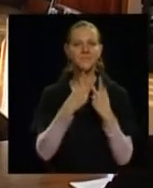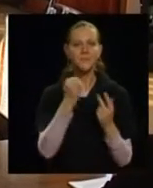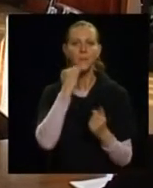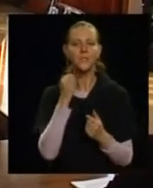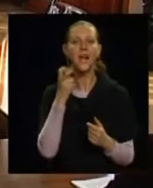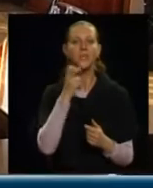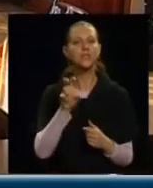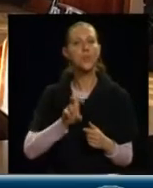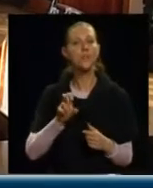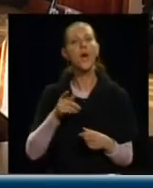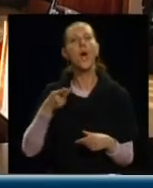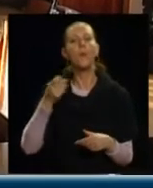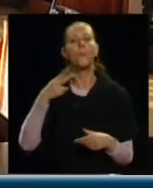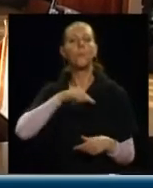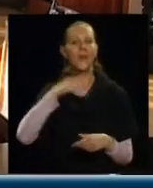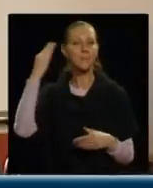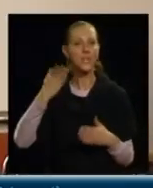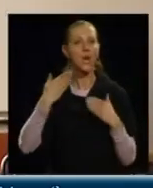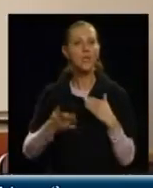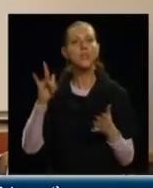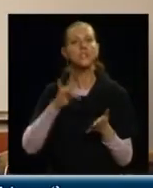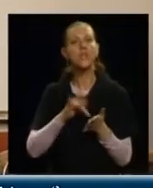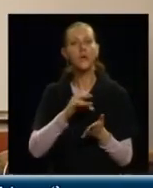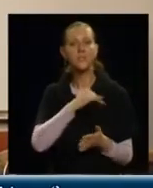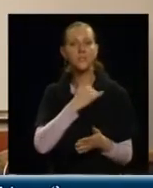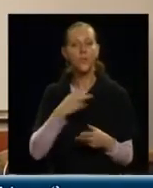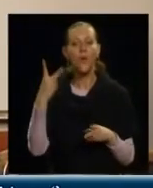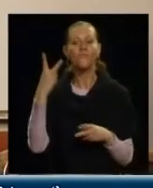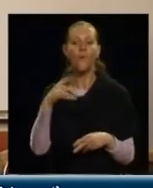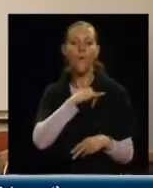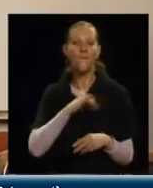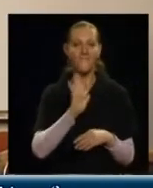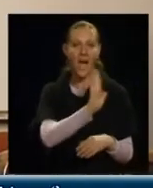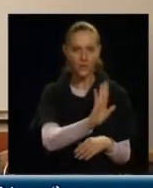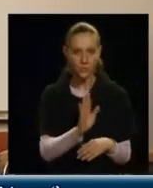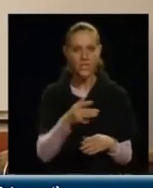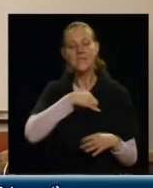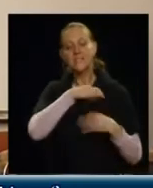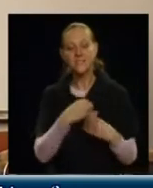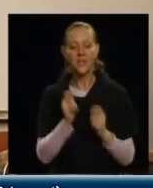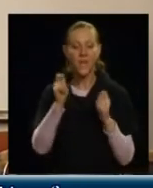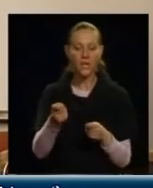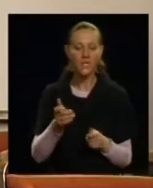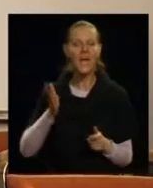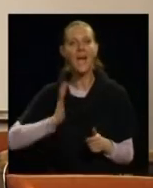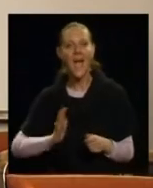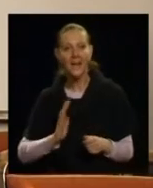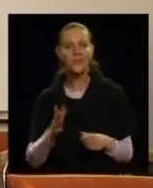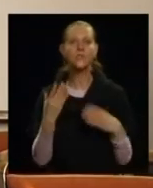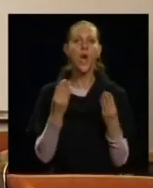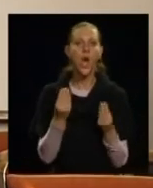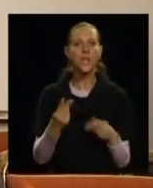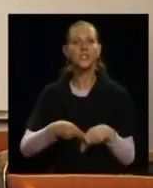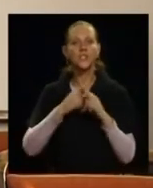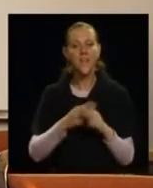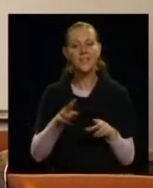Wintermantel Zsolt polgármester hangsúlyozta, bár a szakközépiskola fővárosi fenntartású, mégis szívesen adnak akár erkölcsi, akár anyagi